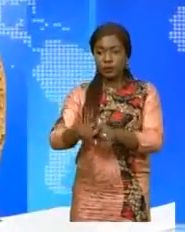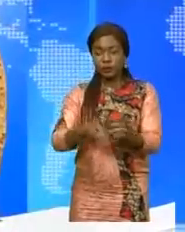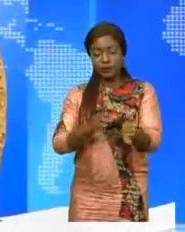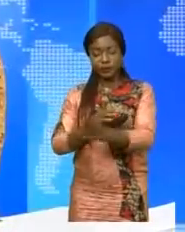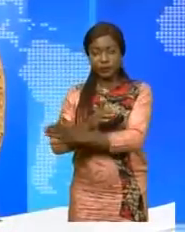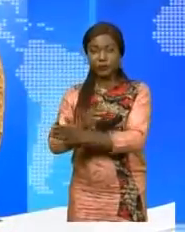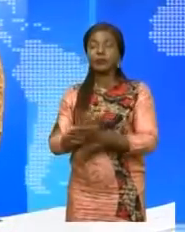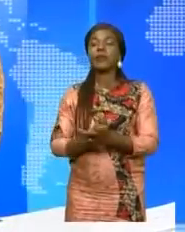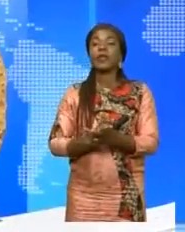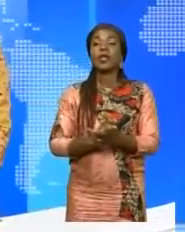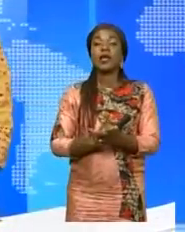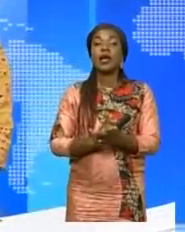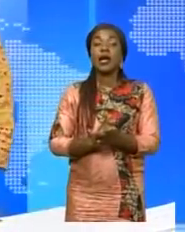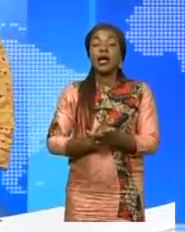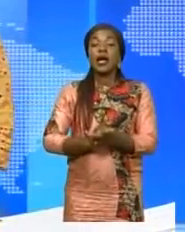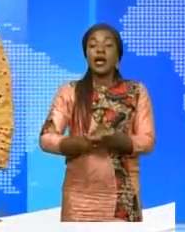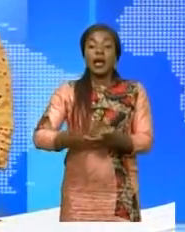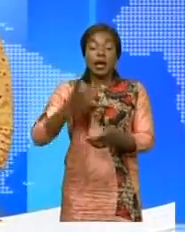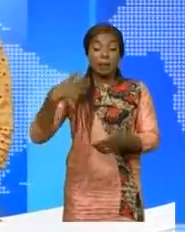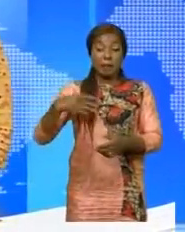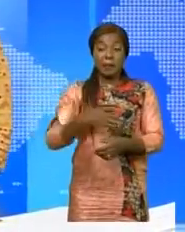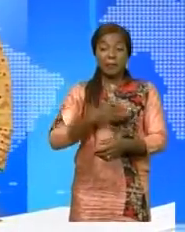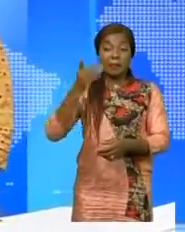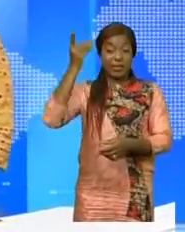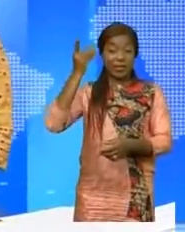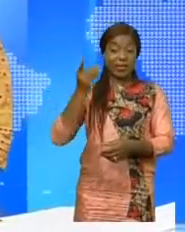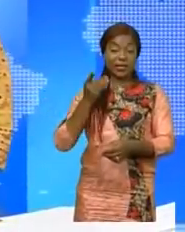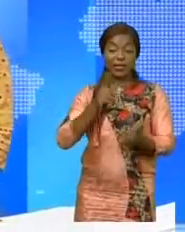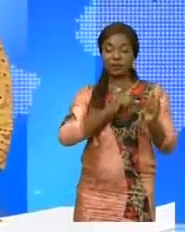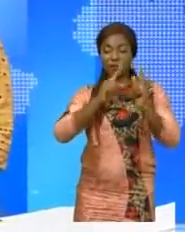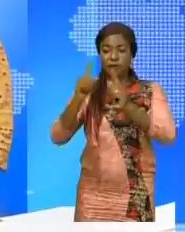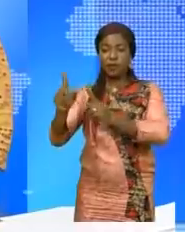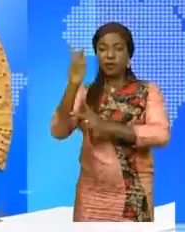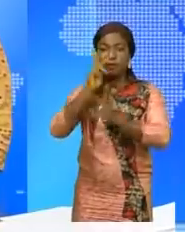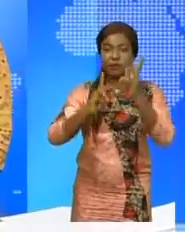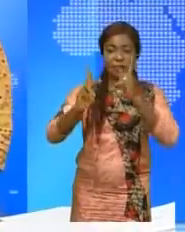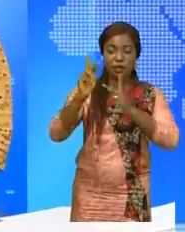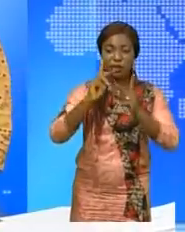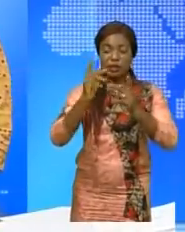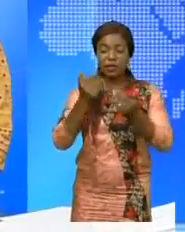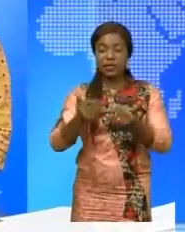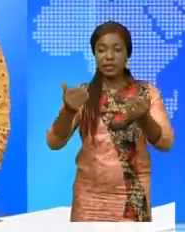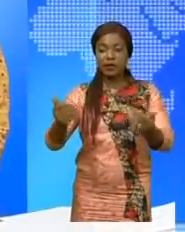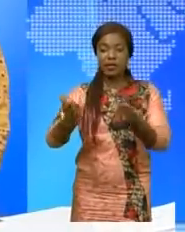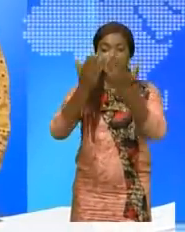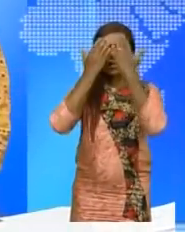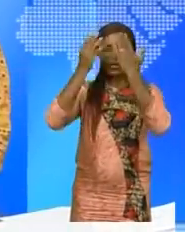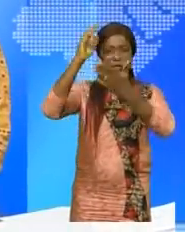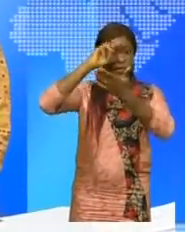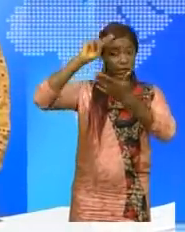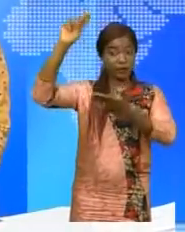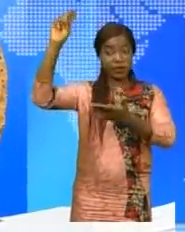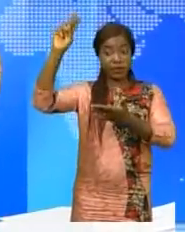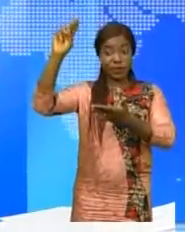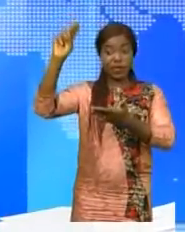première dame démocratique du congo est allé rendre visite honoré ardue boursiers excellencia à paris